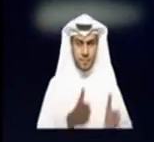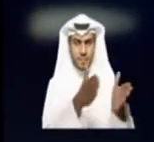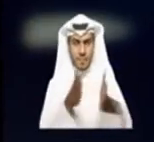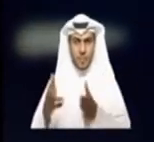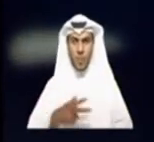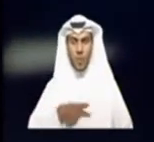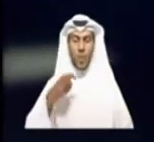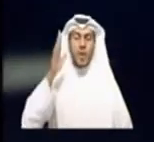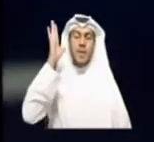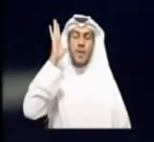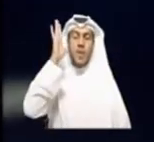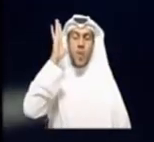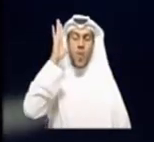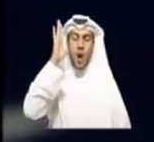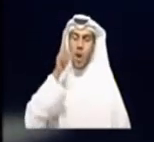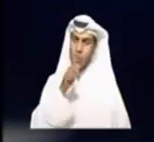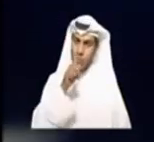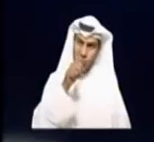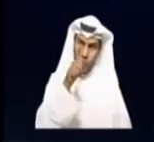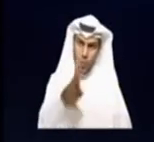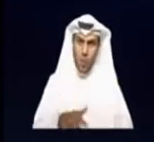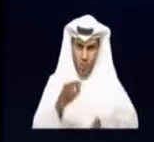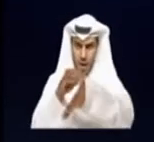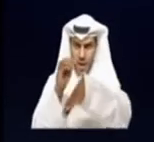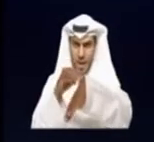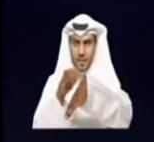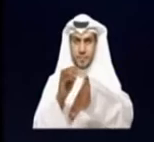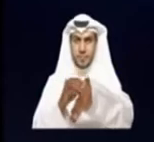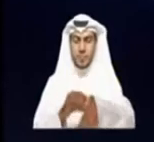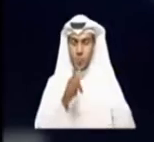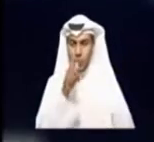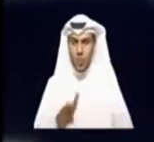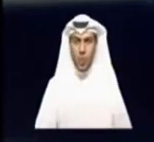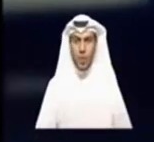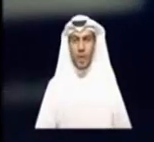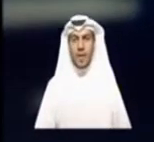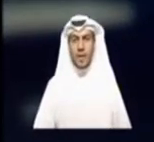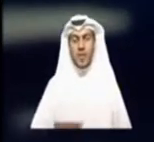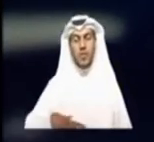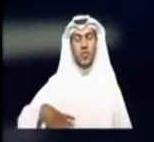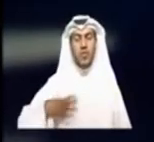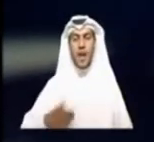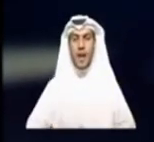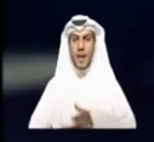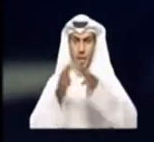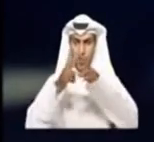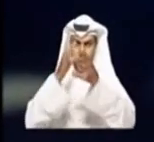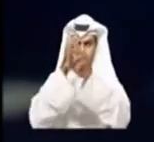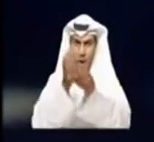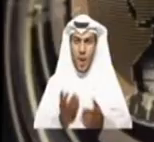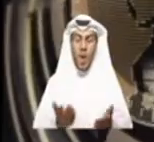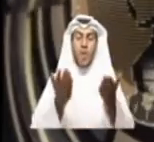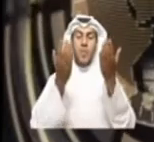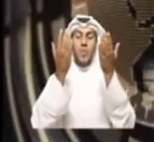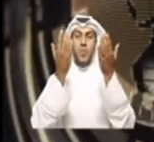قال وزير الأوقاف والشؤون الإسلامية وزير الدولة لشؤون البلدية محمد الجبري إن حضرة صاحب السمو أمير البلاد الشيخ صباح الأحمد